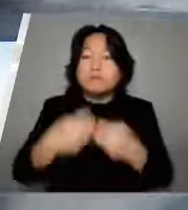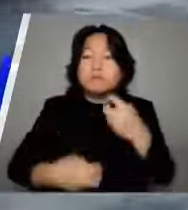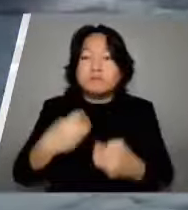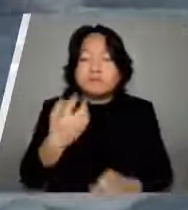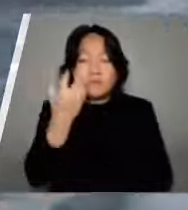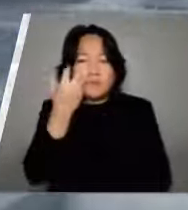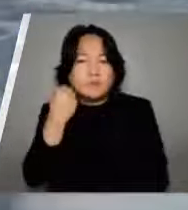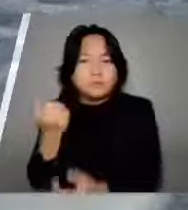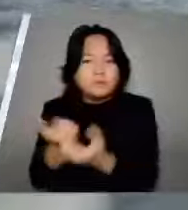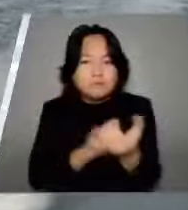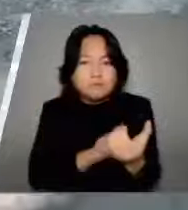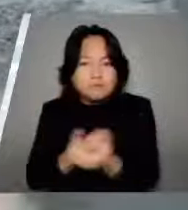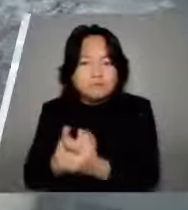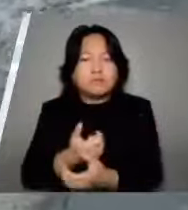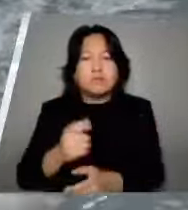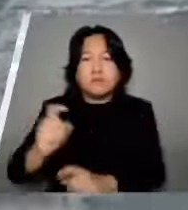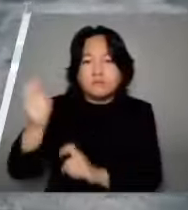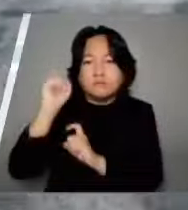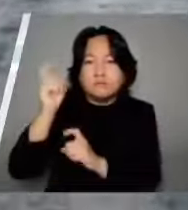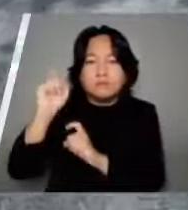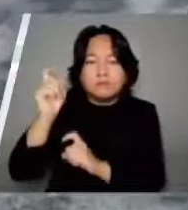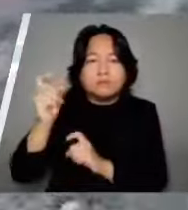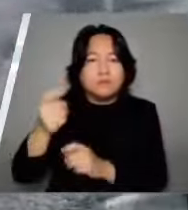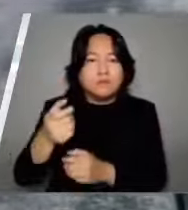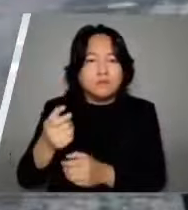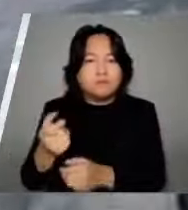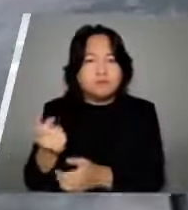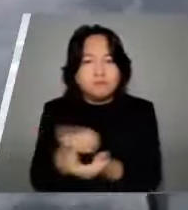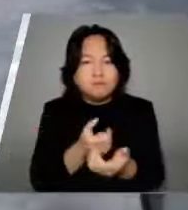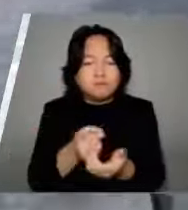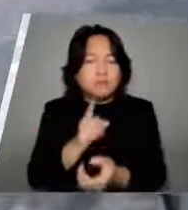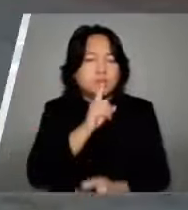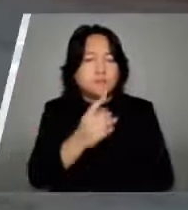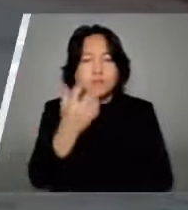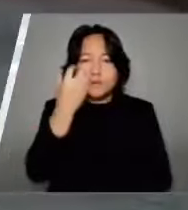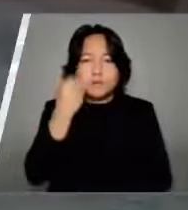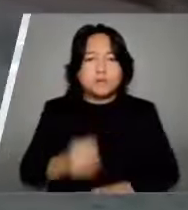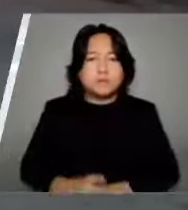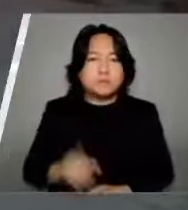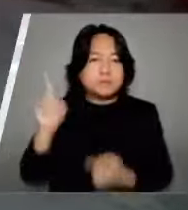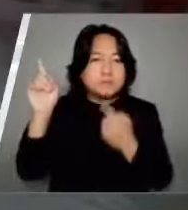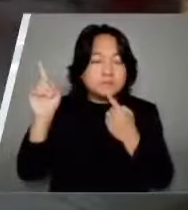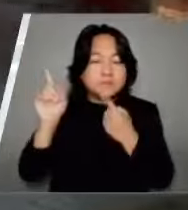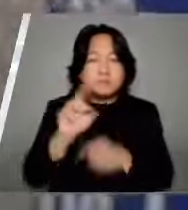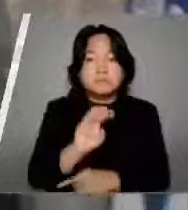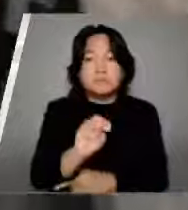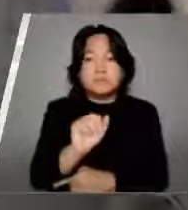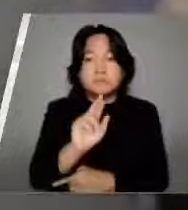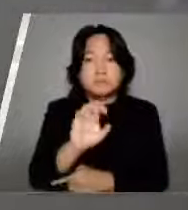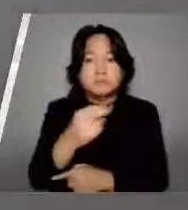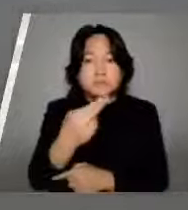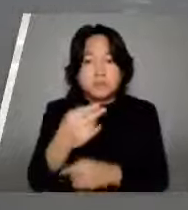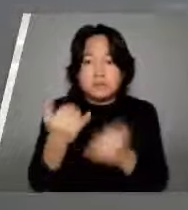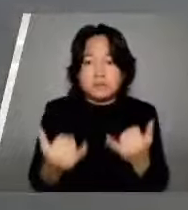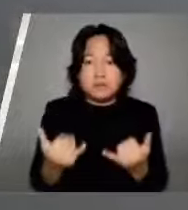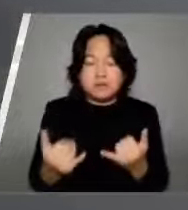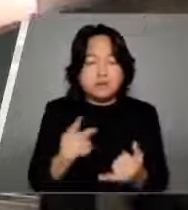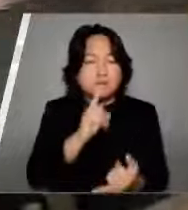As of March, opo, ang ating kakulangan pa rin po ng fire truck and fire station is